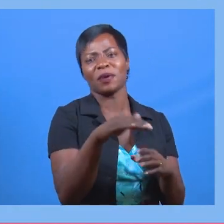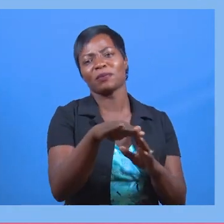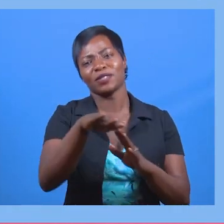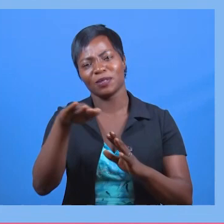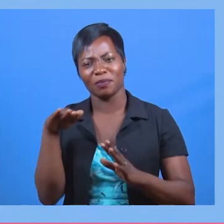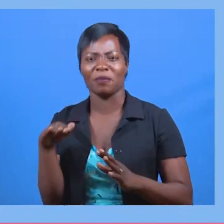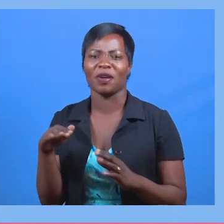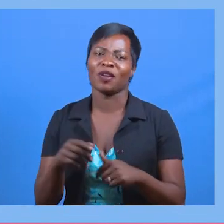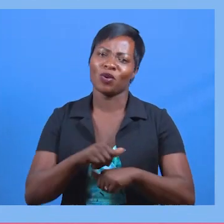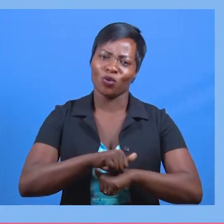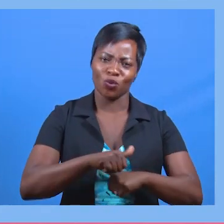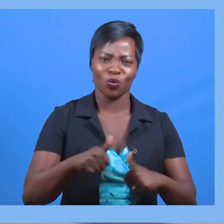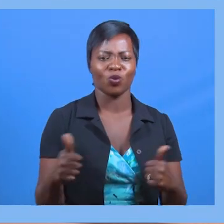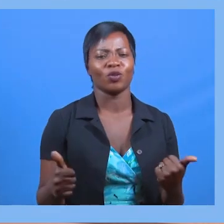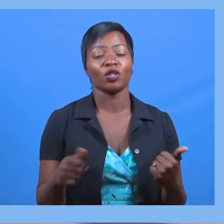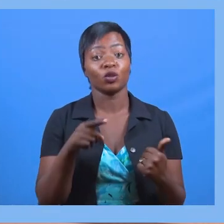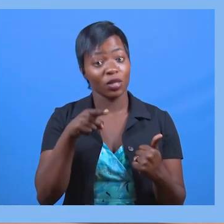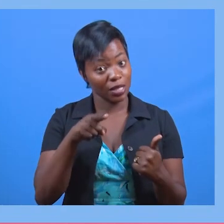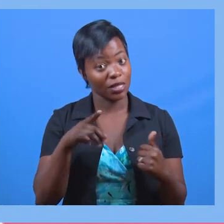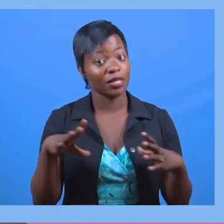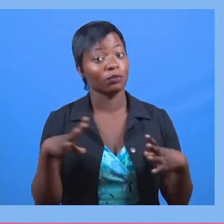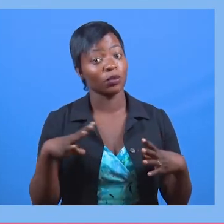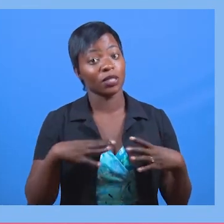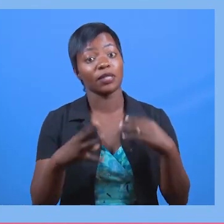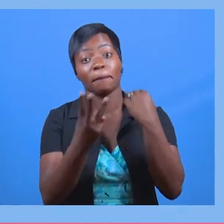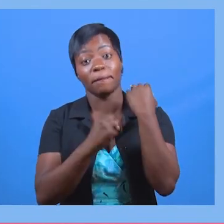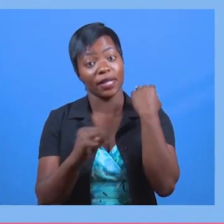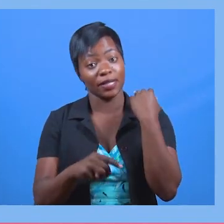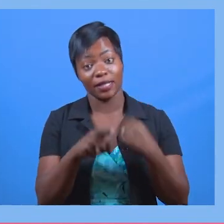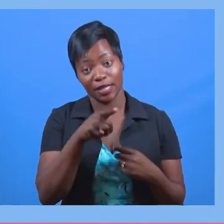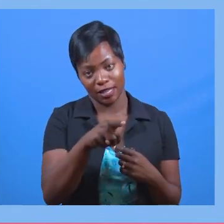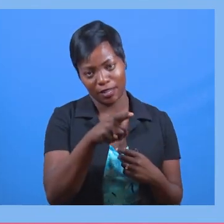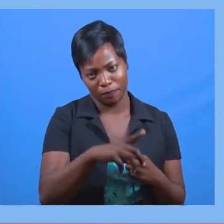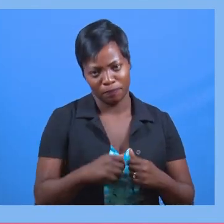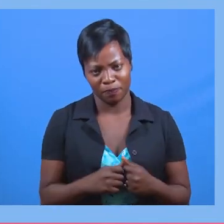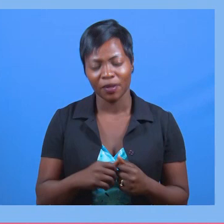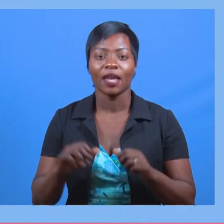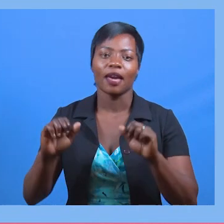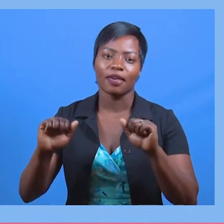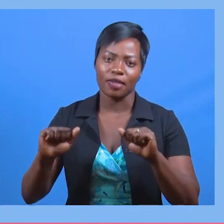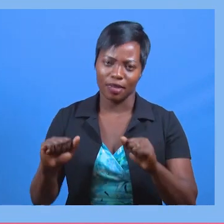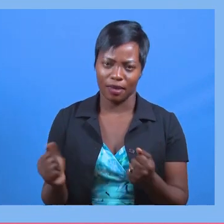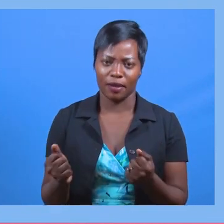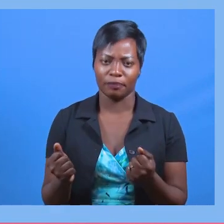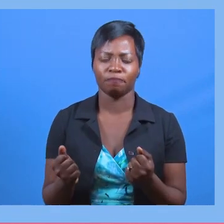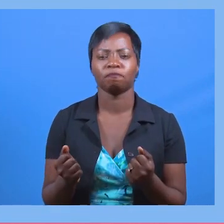zvakanyanya kuministry iyoyo. Ndoda kuti zvendirovedzere pakuti